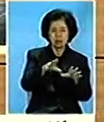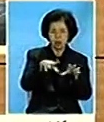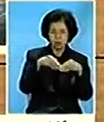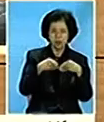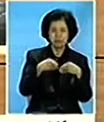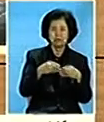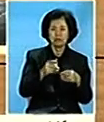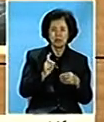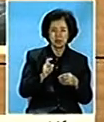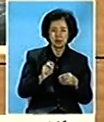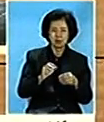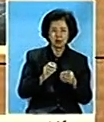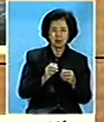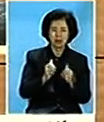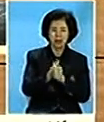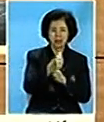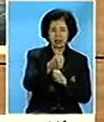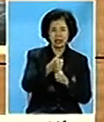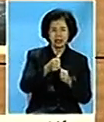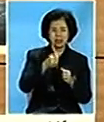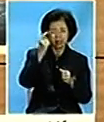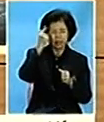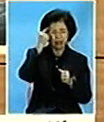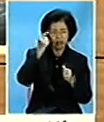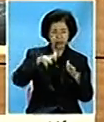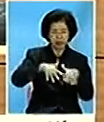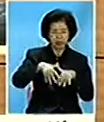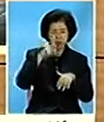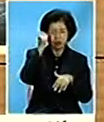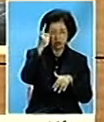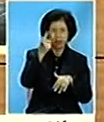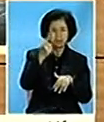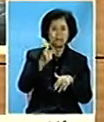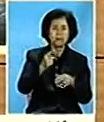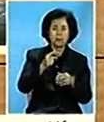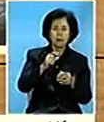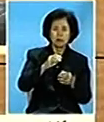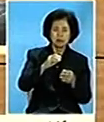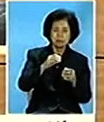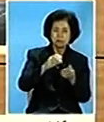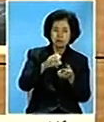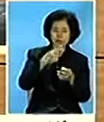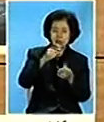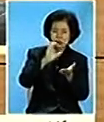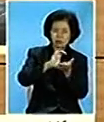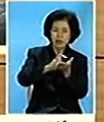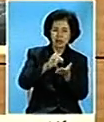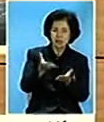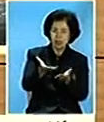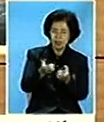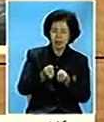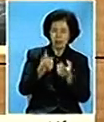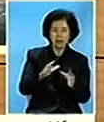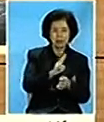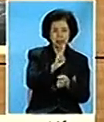ได้นะครับหวังว่าประชาชนคงจะเข้าใจนะครับก่อนที่ผมจะพูดถึงเรื่องงบประมาณนะครับว่าเราได้มาและจะใช้จ่ายกันยังไงนั้นผ